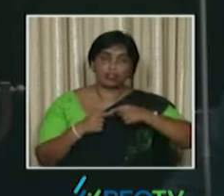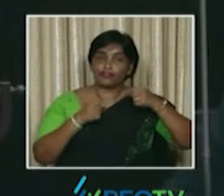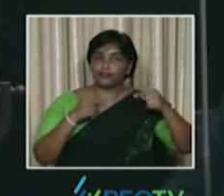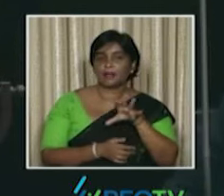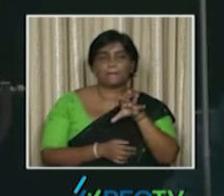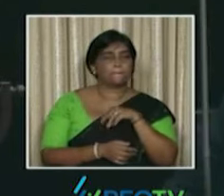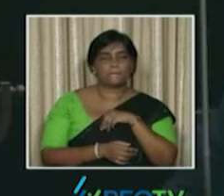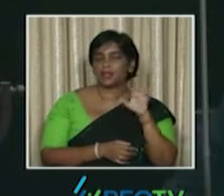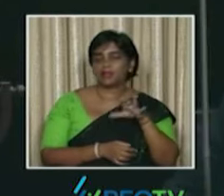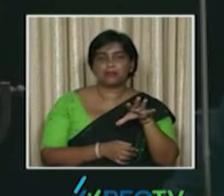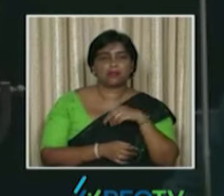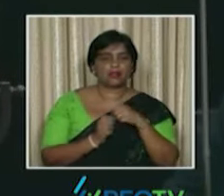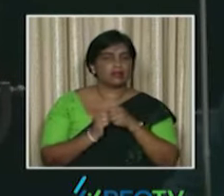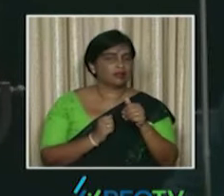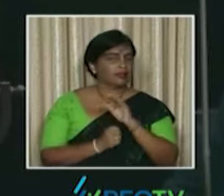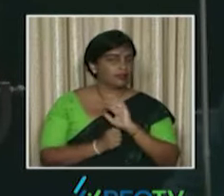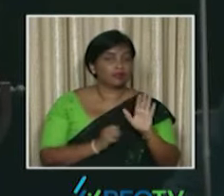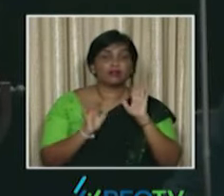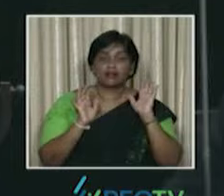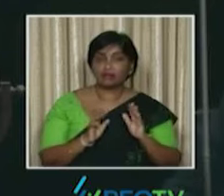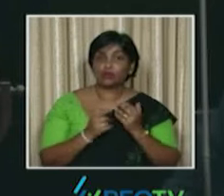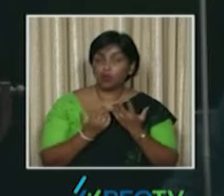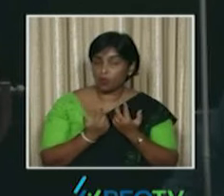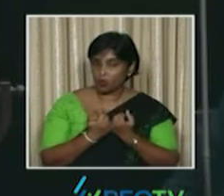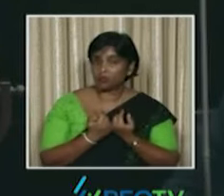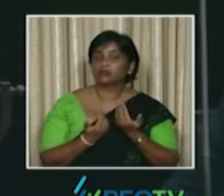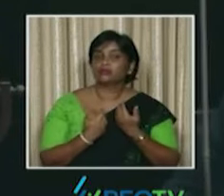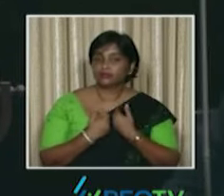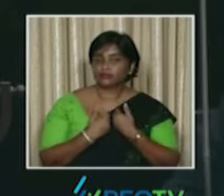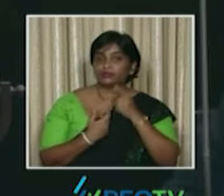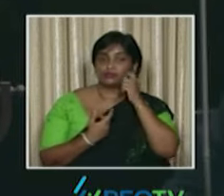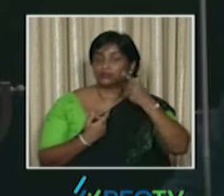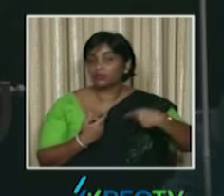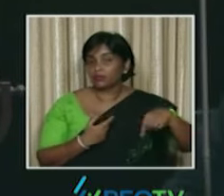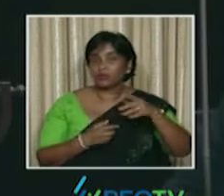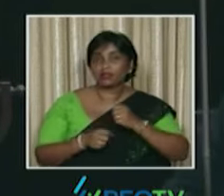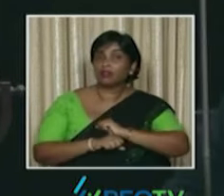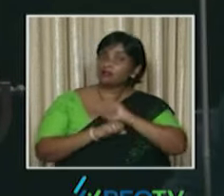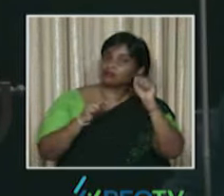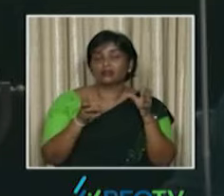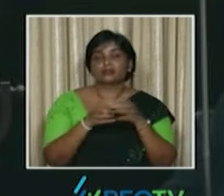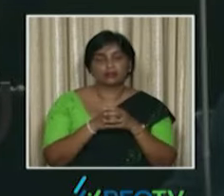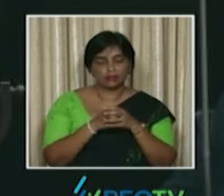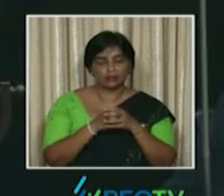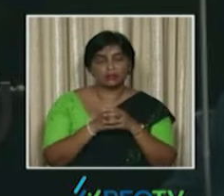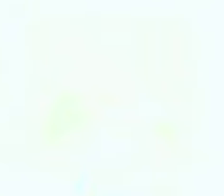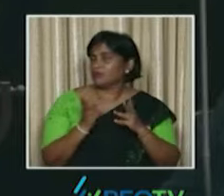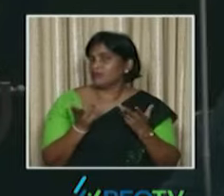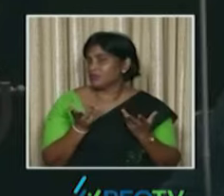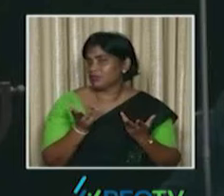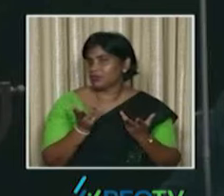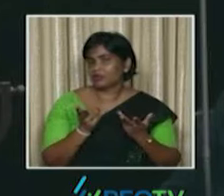දීපු තීන්දුව පිළිගන්න කටයුතු කරන්නෙත් නැහැ හැබැයි අවශ්‍ය නම් අපිට මහ ජනතාව පාරට ගන්න පුළුවන් කියලා. ඒ